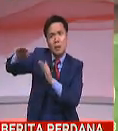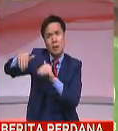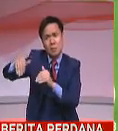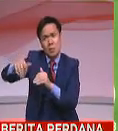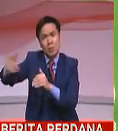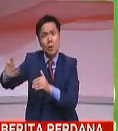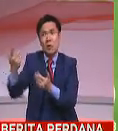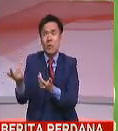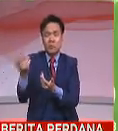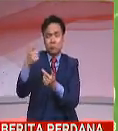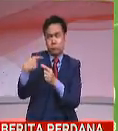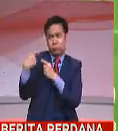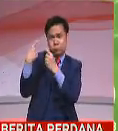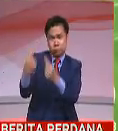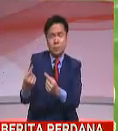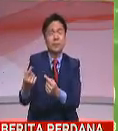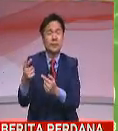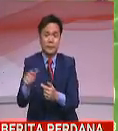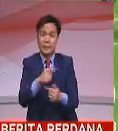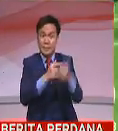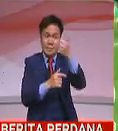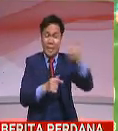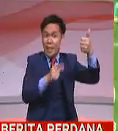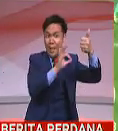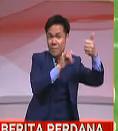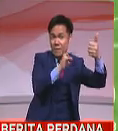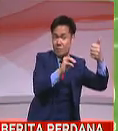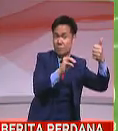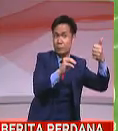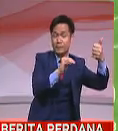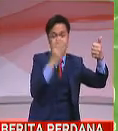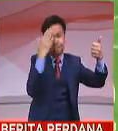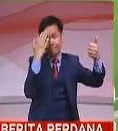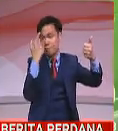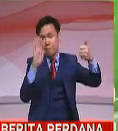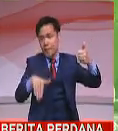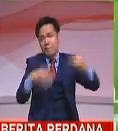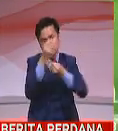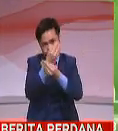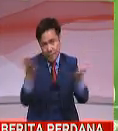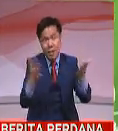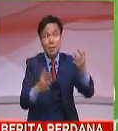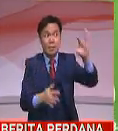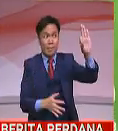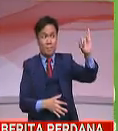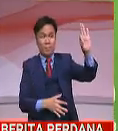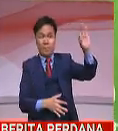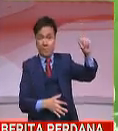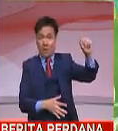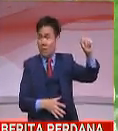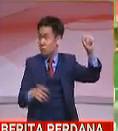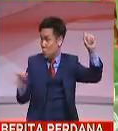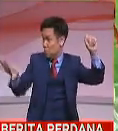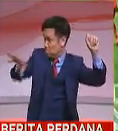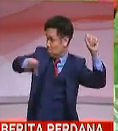pbnp stuward berkata setakat ini FM tidak dimaklumkan mengenai bila keputusan sama ada FIFA menerima atau menolak pendengaran kes